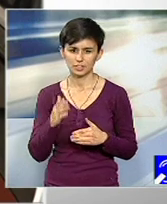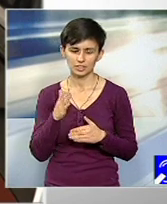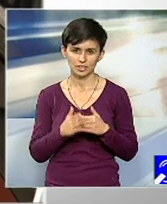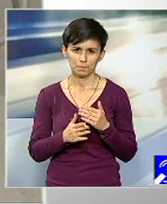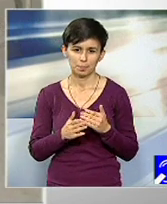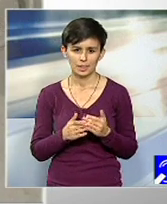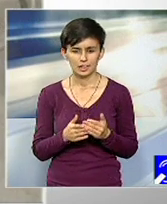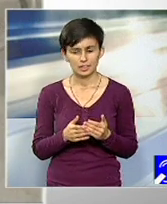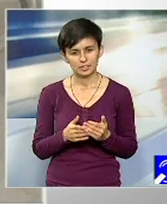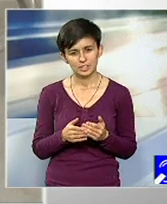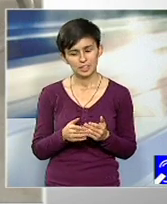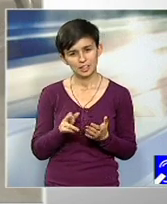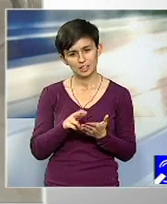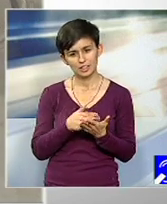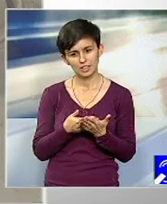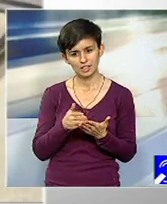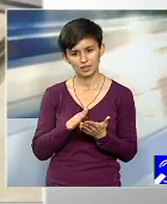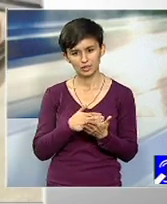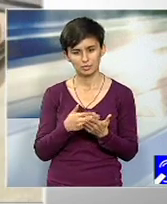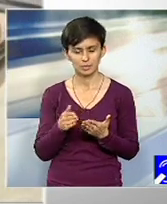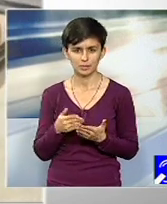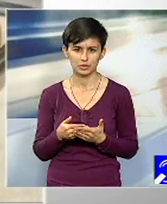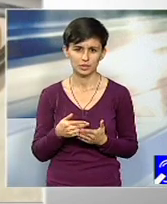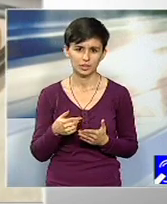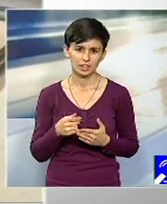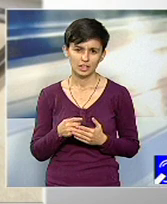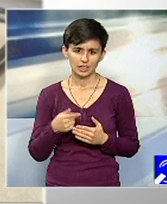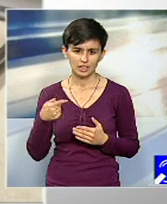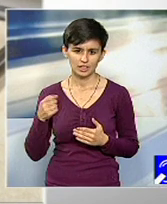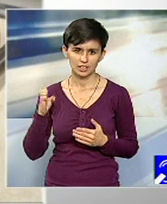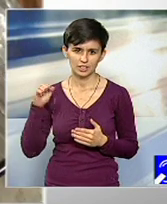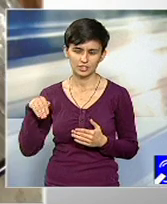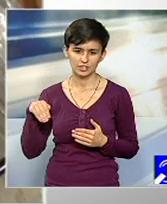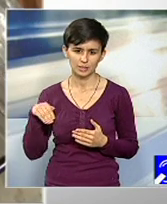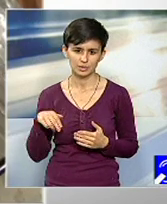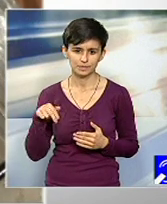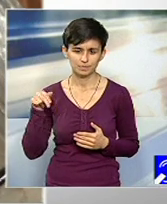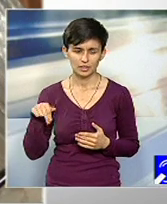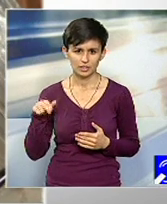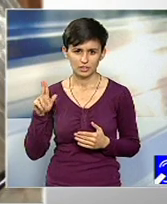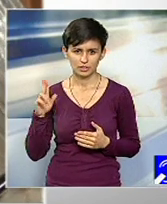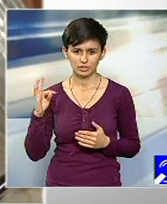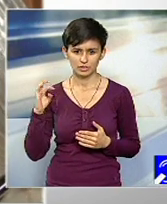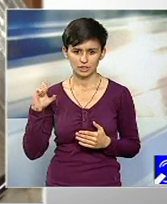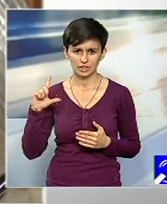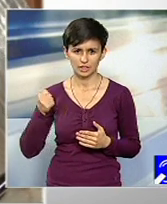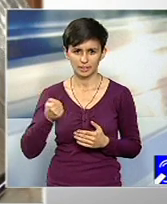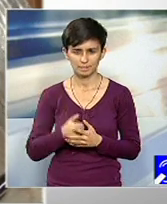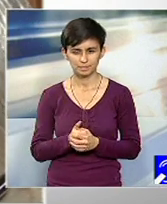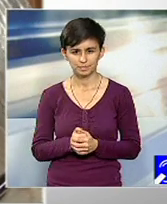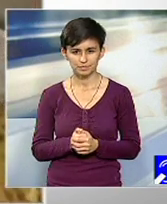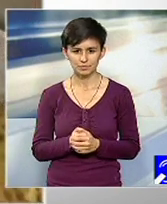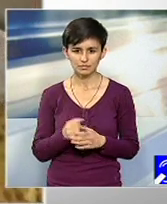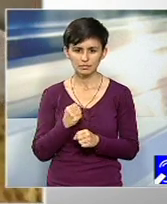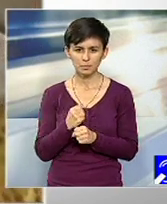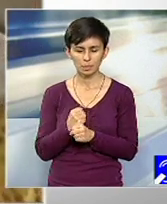umplem cu ce? Gem și cu Nutella și cu gem și cu Nutella. Banană, da. Deci facem și cu gem și cu Nutella